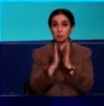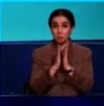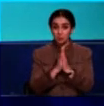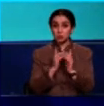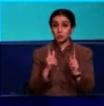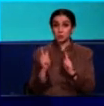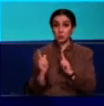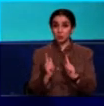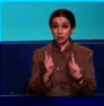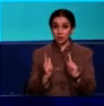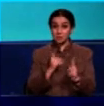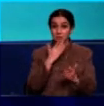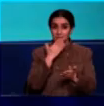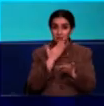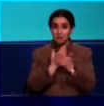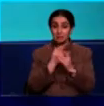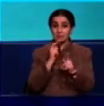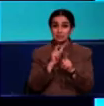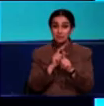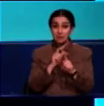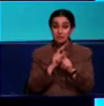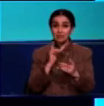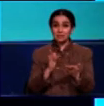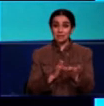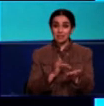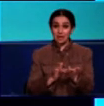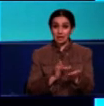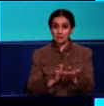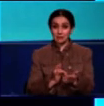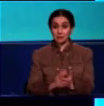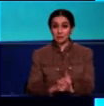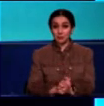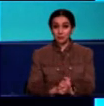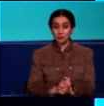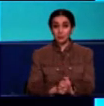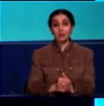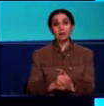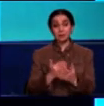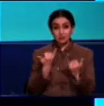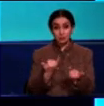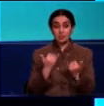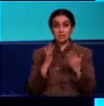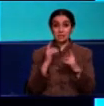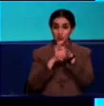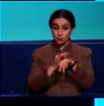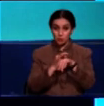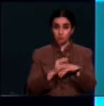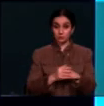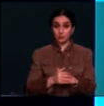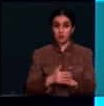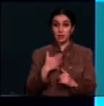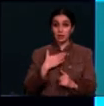вы подготовили свои словарные тетради. Сейчас мы с вами проведем словарную работу.